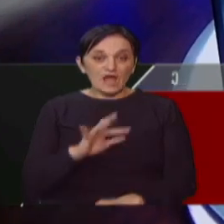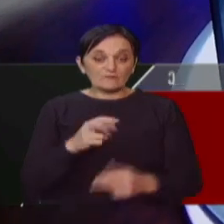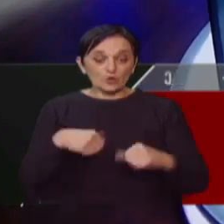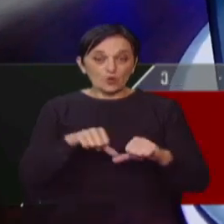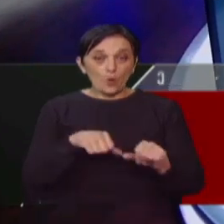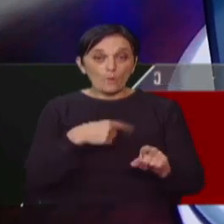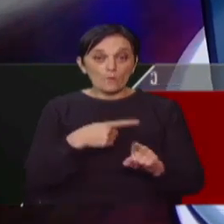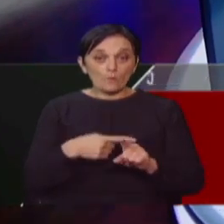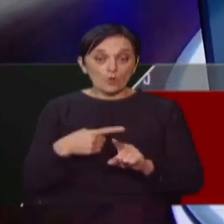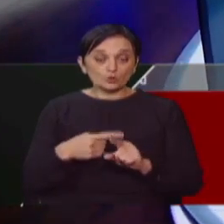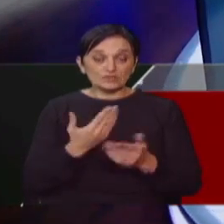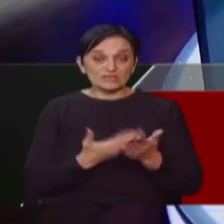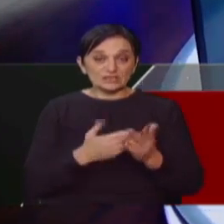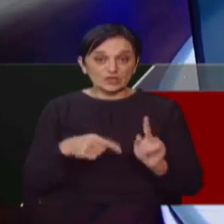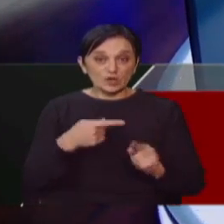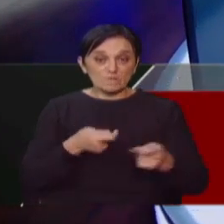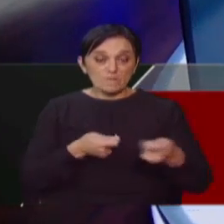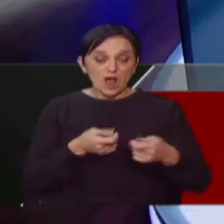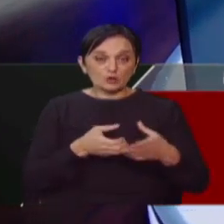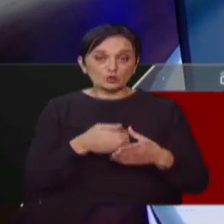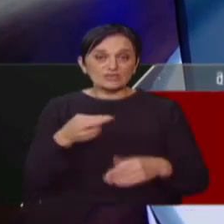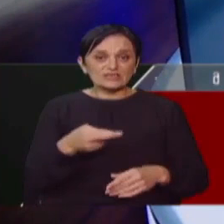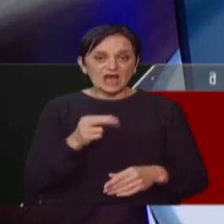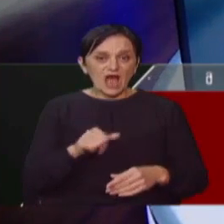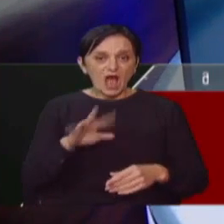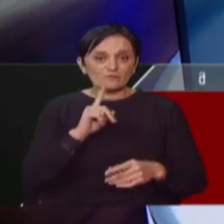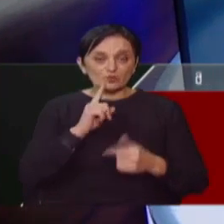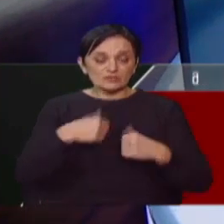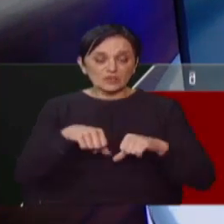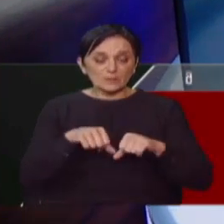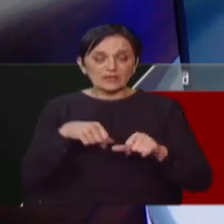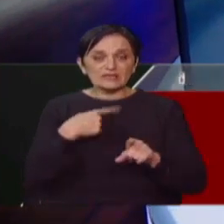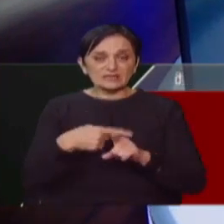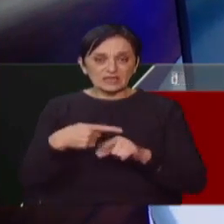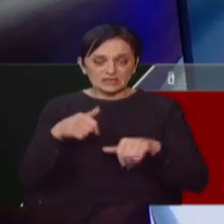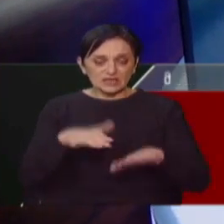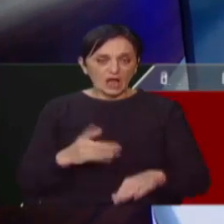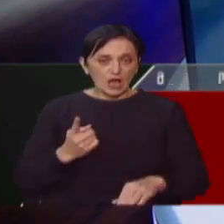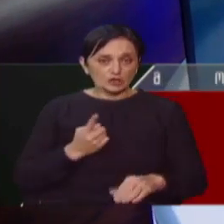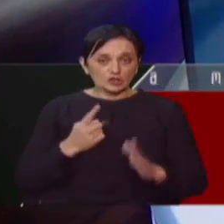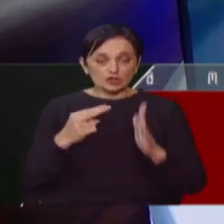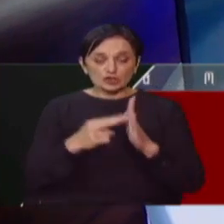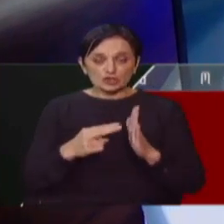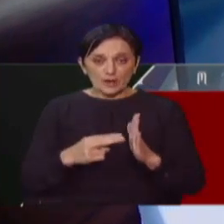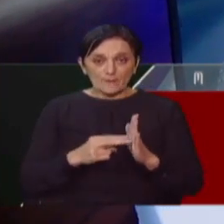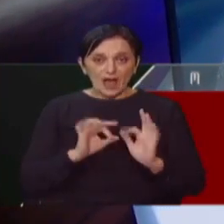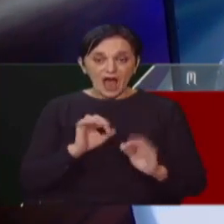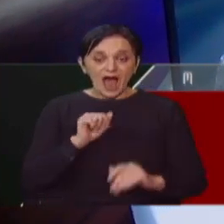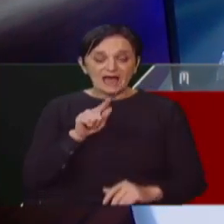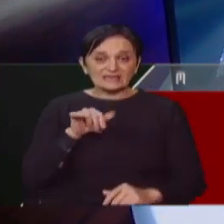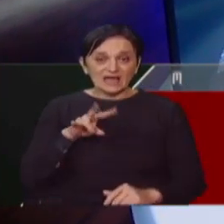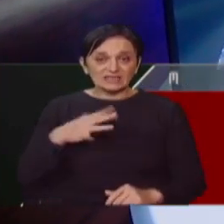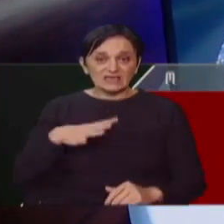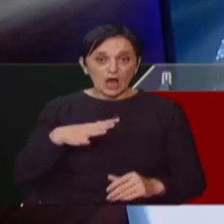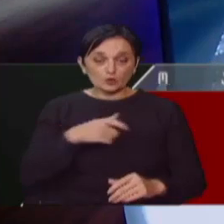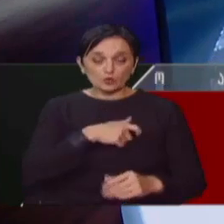ევროკომისიის პოზიტიური რეკომენდაციის შემდეგ მართველი გუნდი დეკემბერში ევროპული საბჭოს დადებით გადაწყვეტილებას ელოდება. შეფასებები კეთდება ათენიდანაც, სადაც